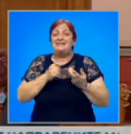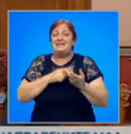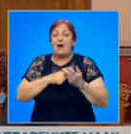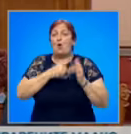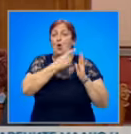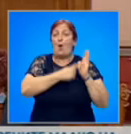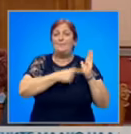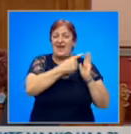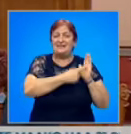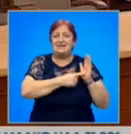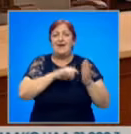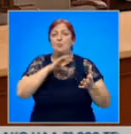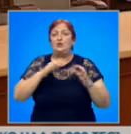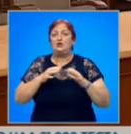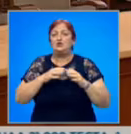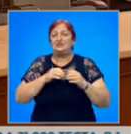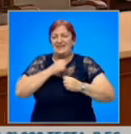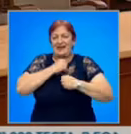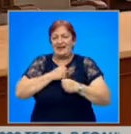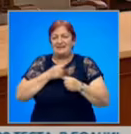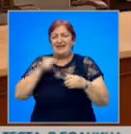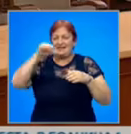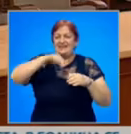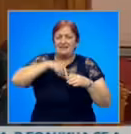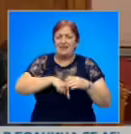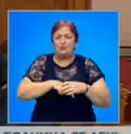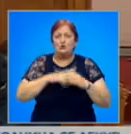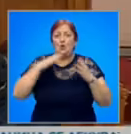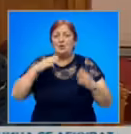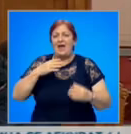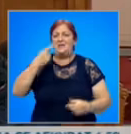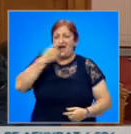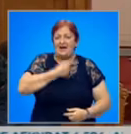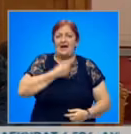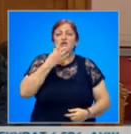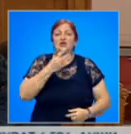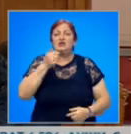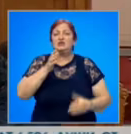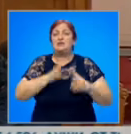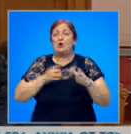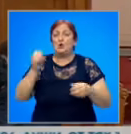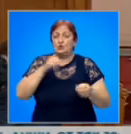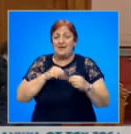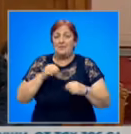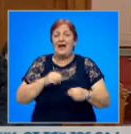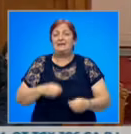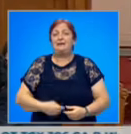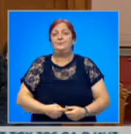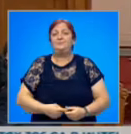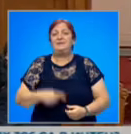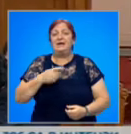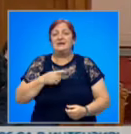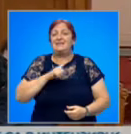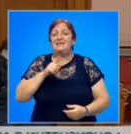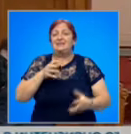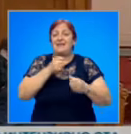няколко месеца политическата криза се задълбочи. Големия грях на 46-то Народно събрание е, че не